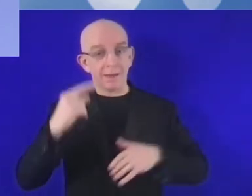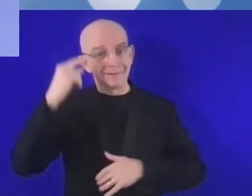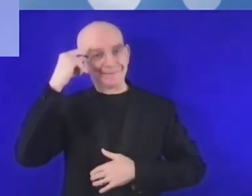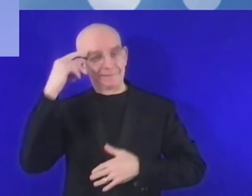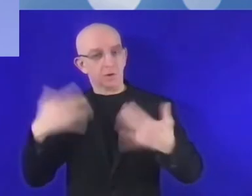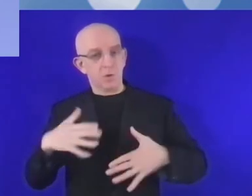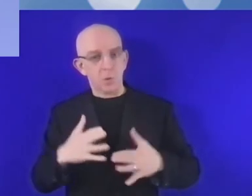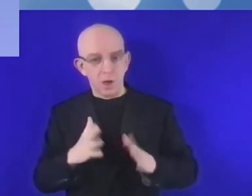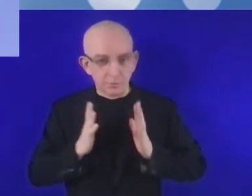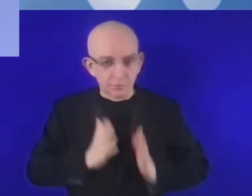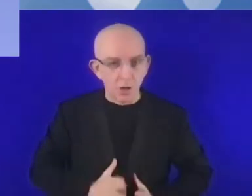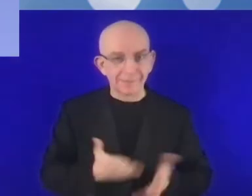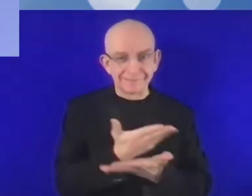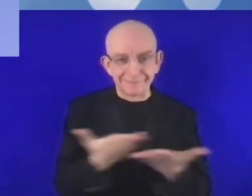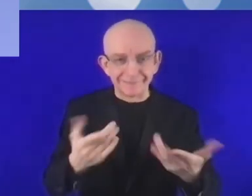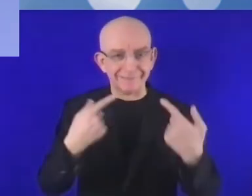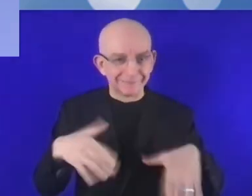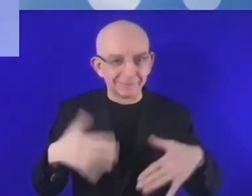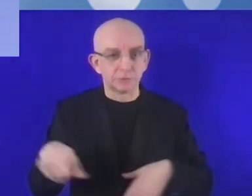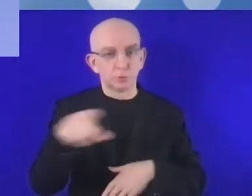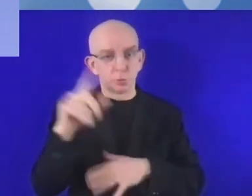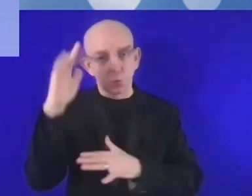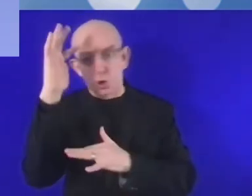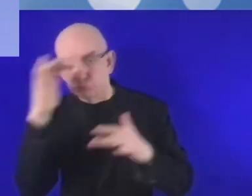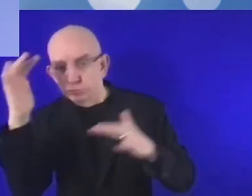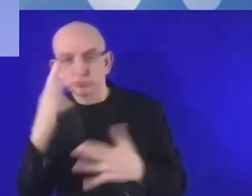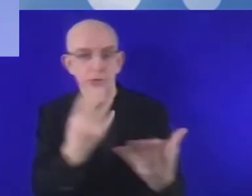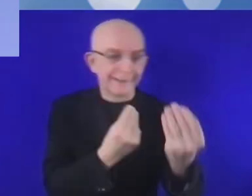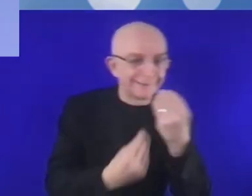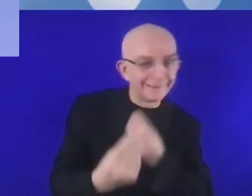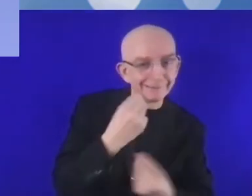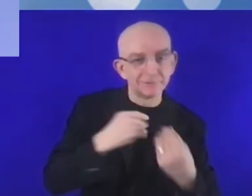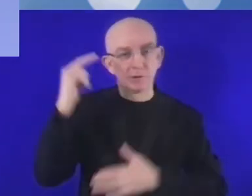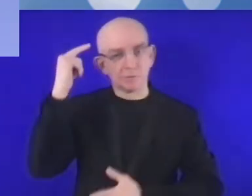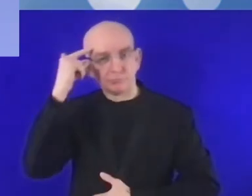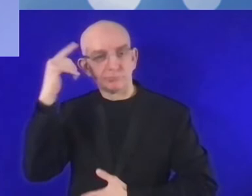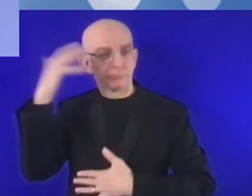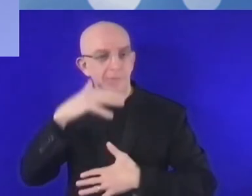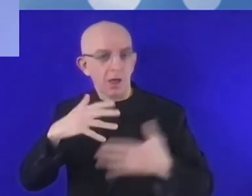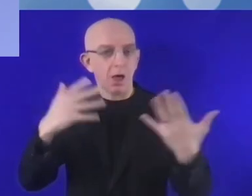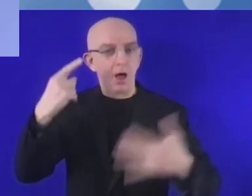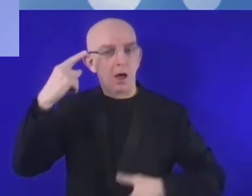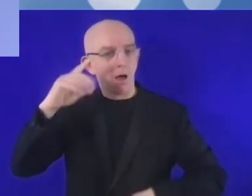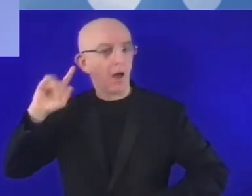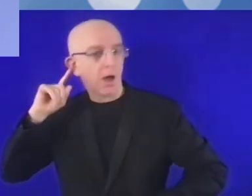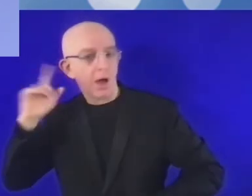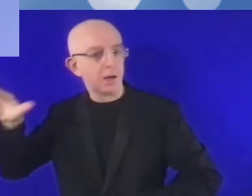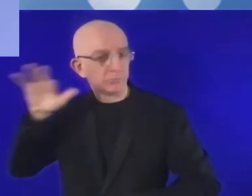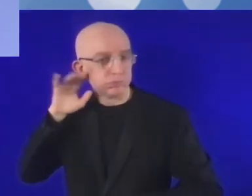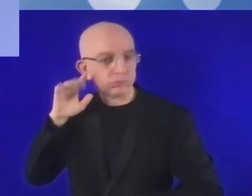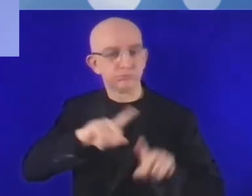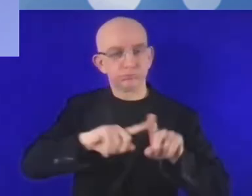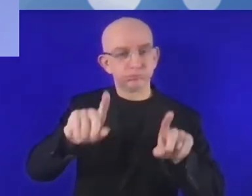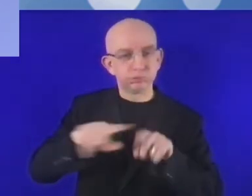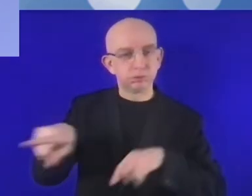ونستوعبه له انعكاس مباشر على مشاعرنا وحالتنا. فما